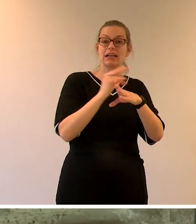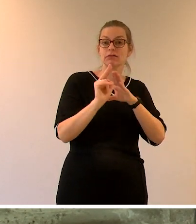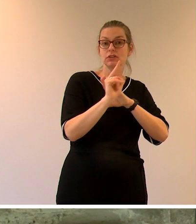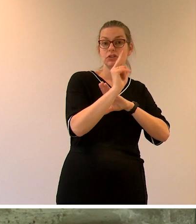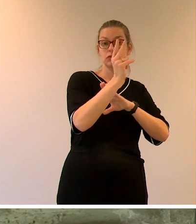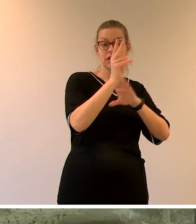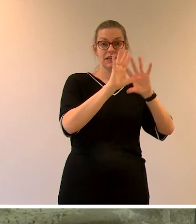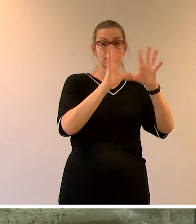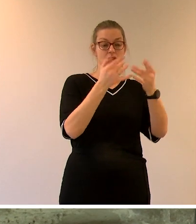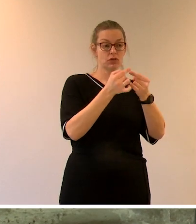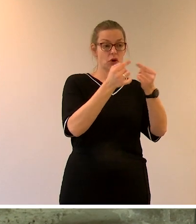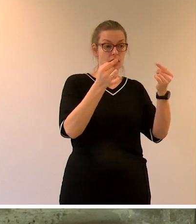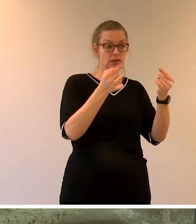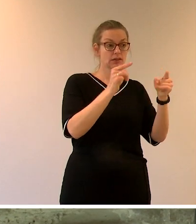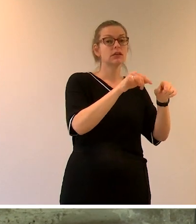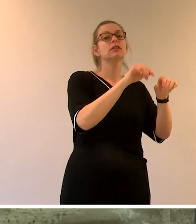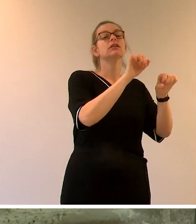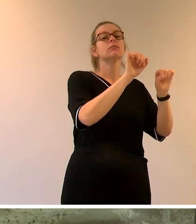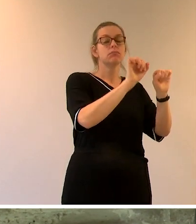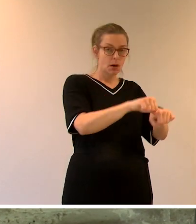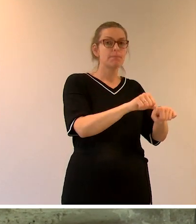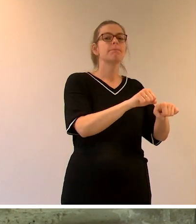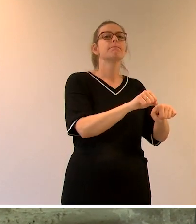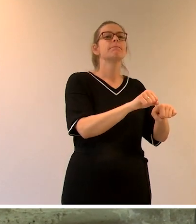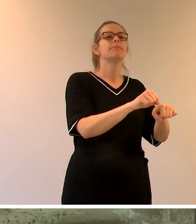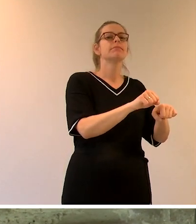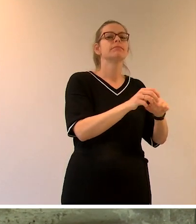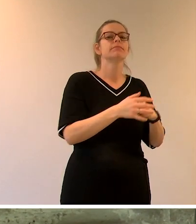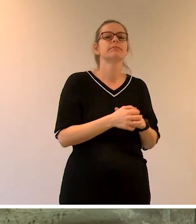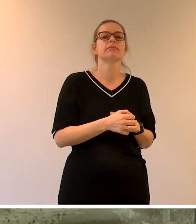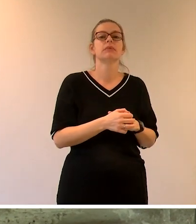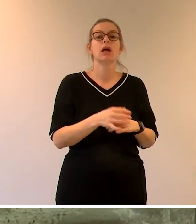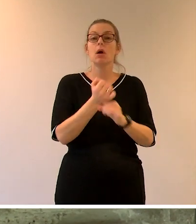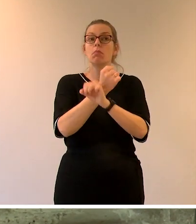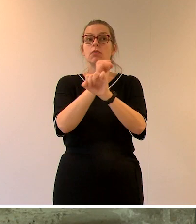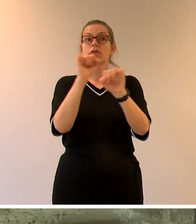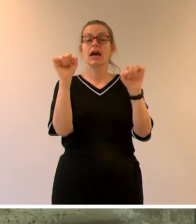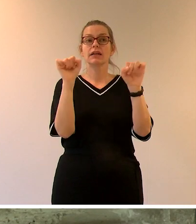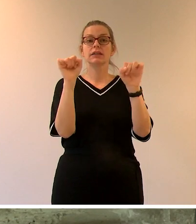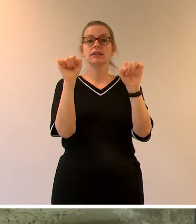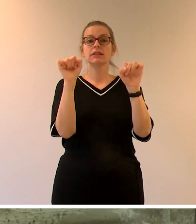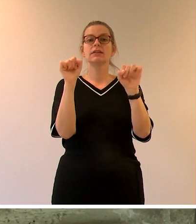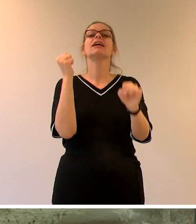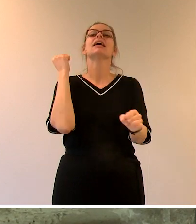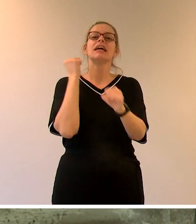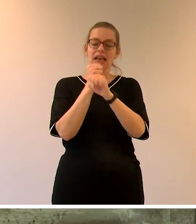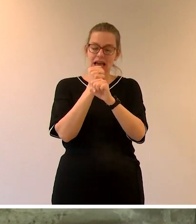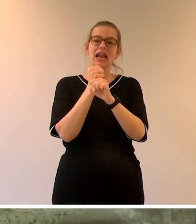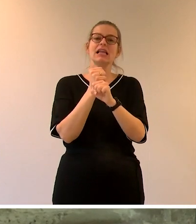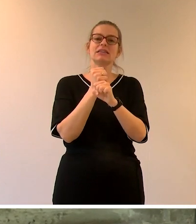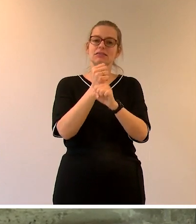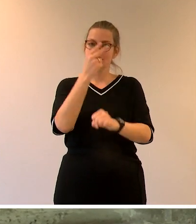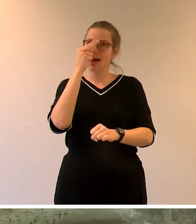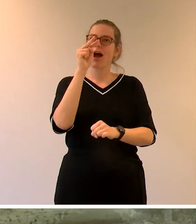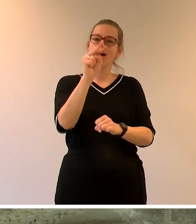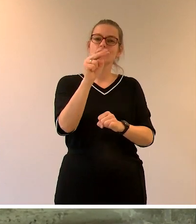Wereldoorlog definitief de beslissing gevallen. En de bevrijding was een realistisch